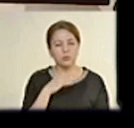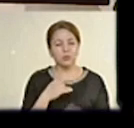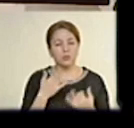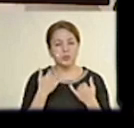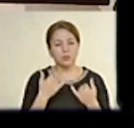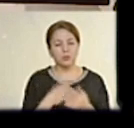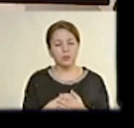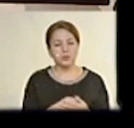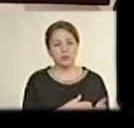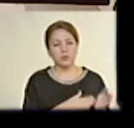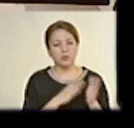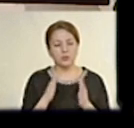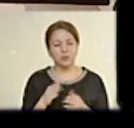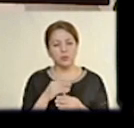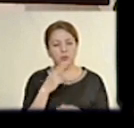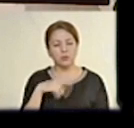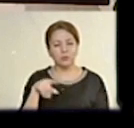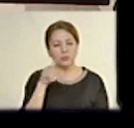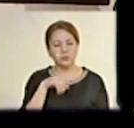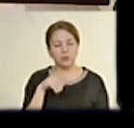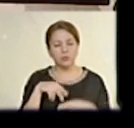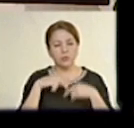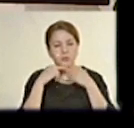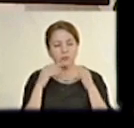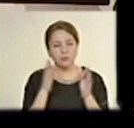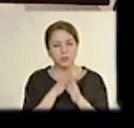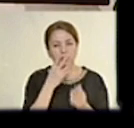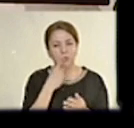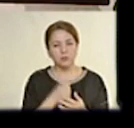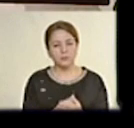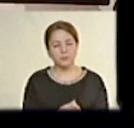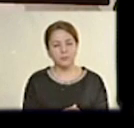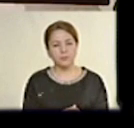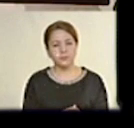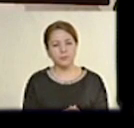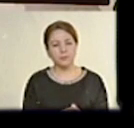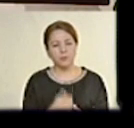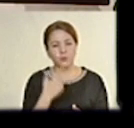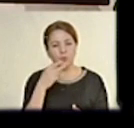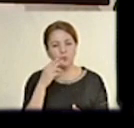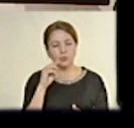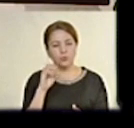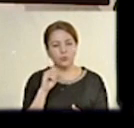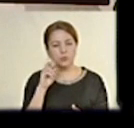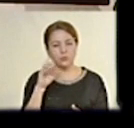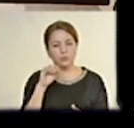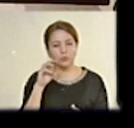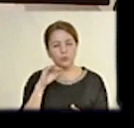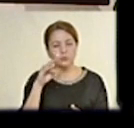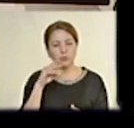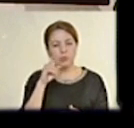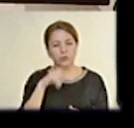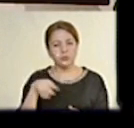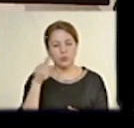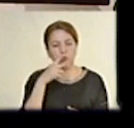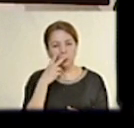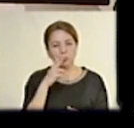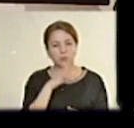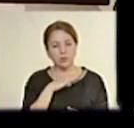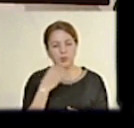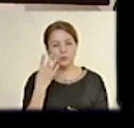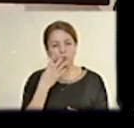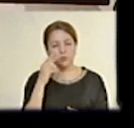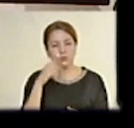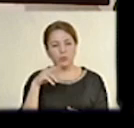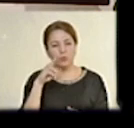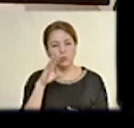esa navbatdagi doiraga diqqat bilan e'tibor qiling. Ya'ni 3 ta butun doira tasvirlanyapti. 4-chi doiramiz